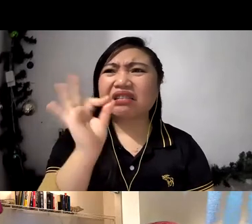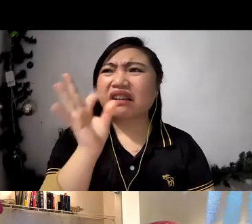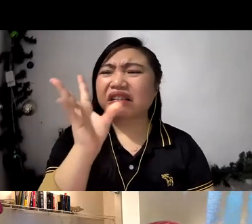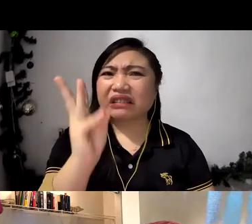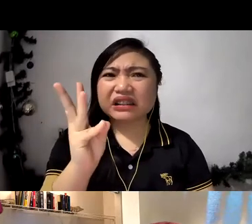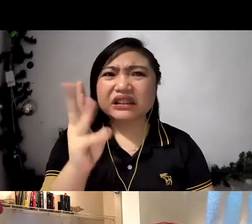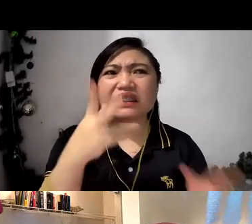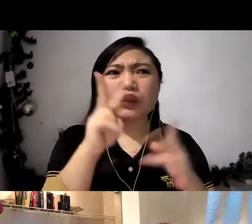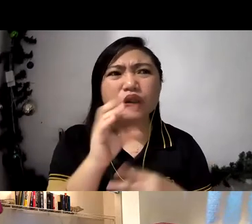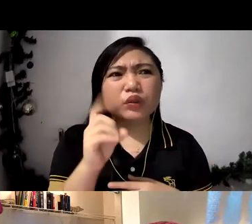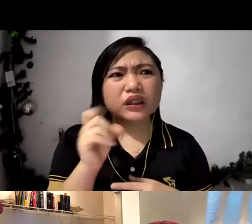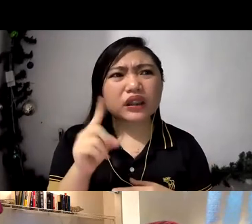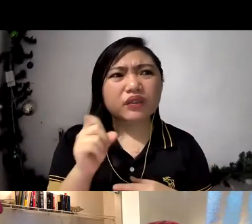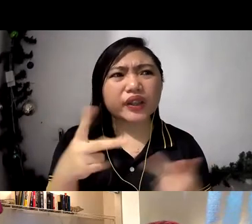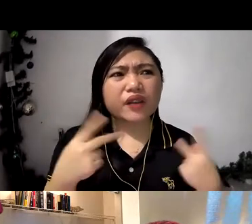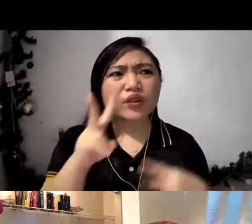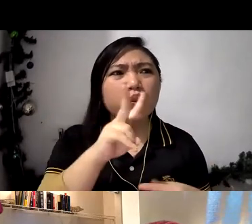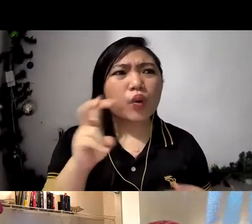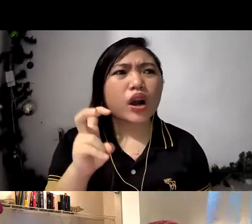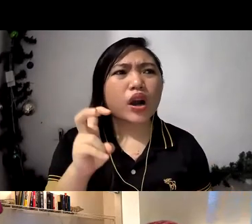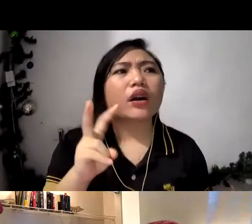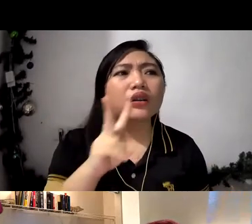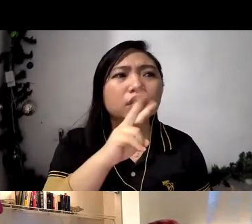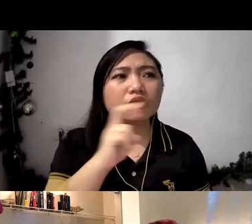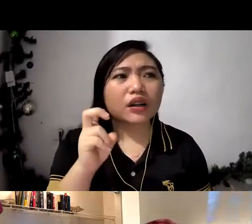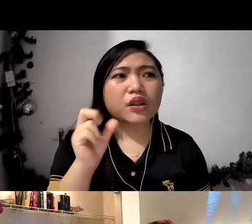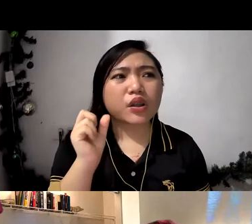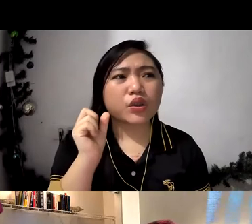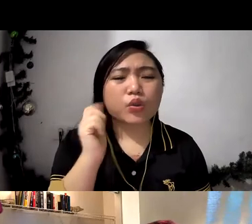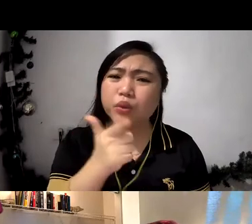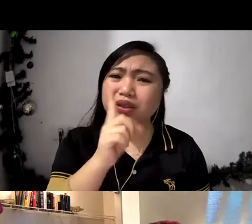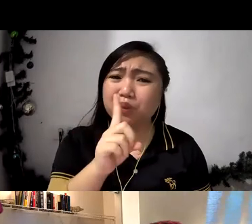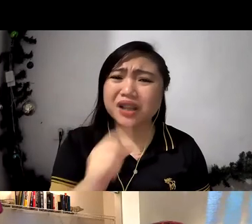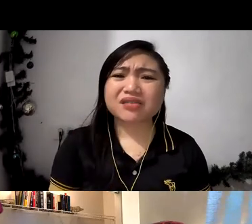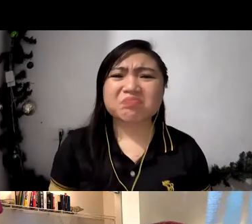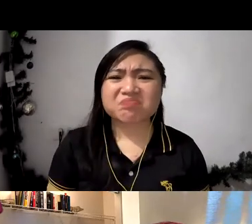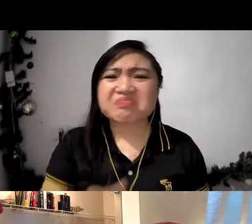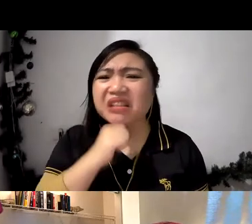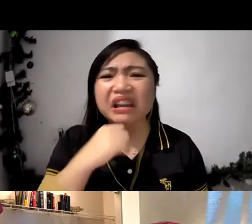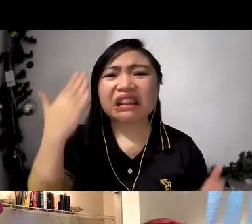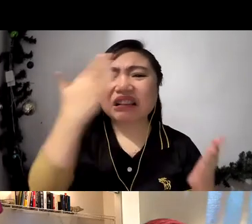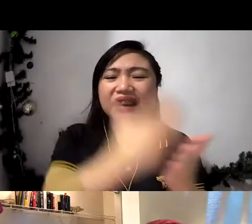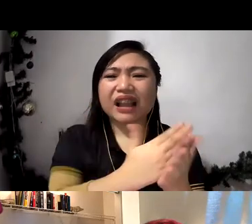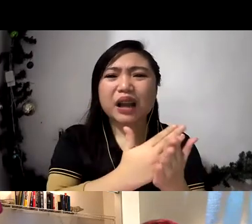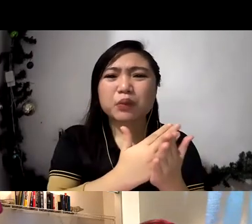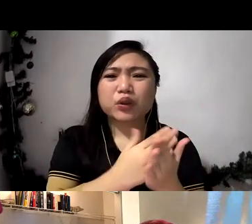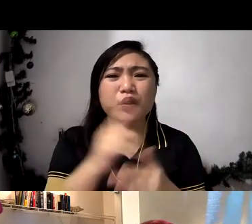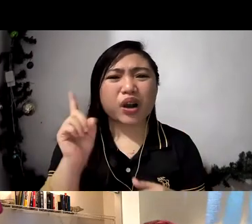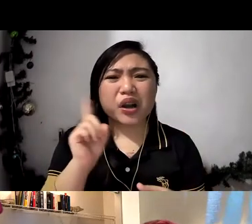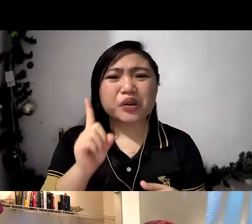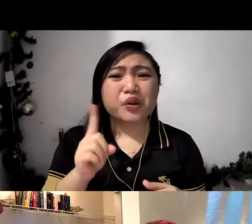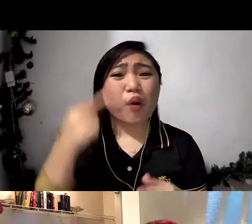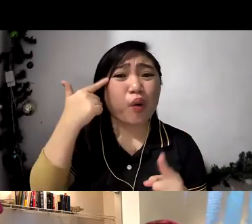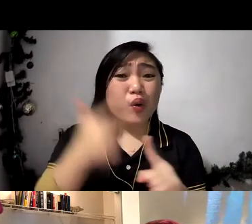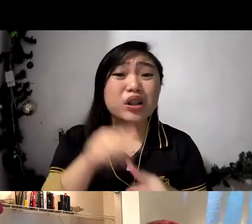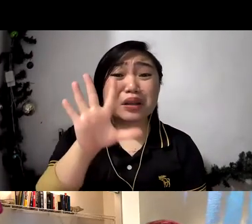2011 221. So hindi talaga natin naabot yung ano, yung 52, no? But